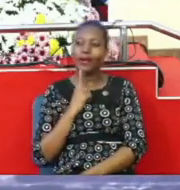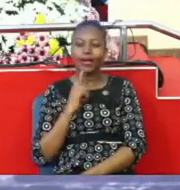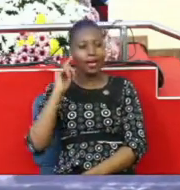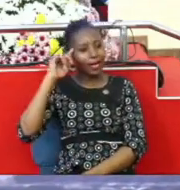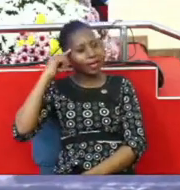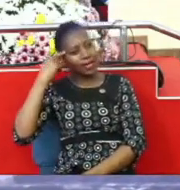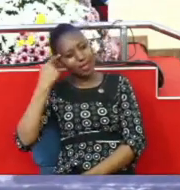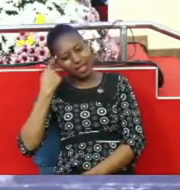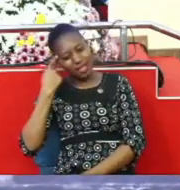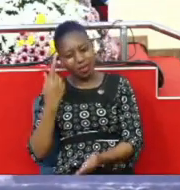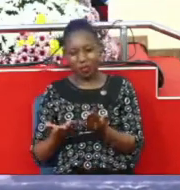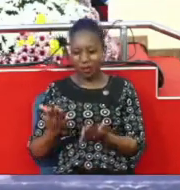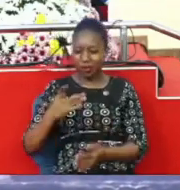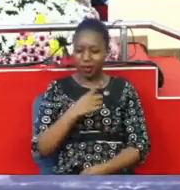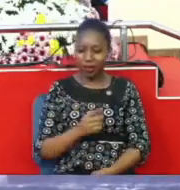kiuchoyo,